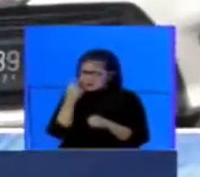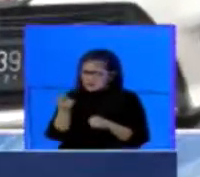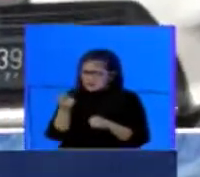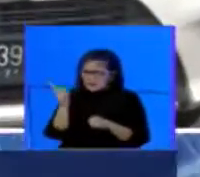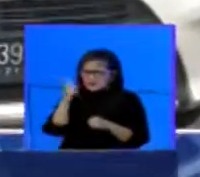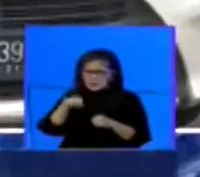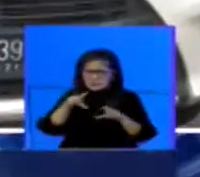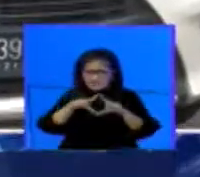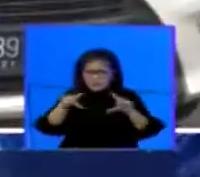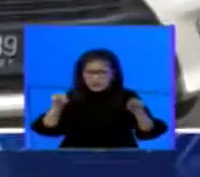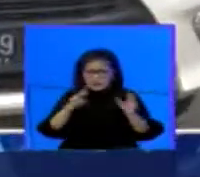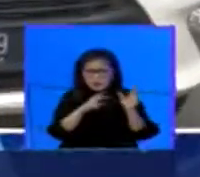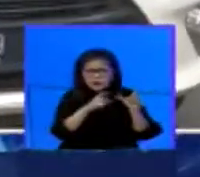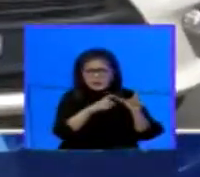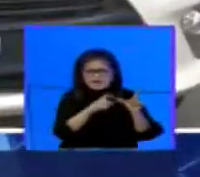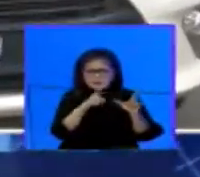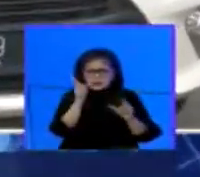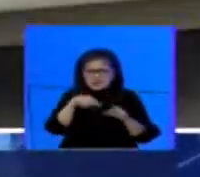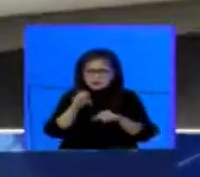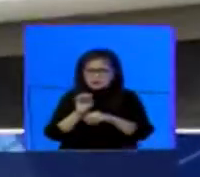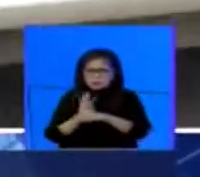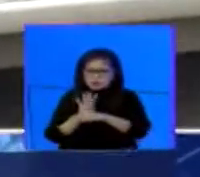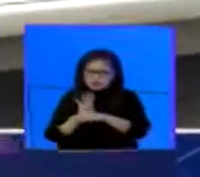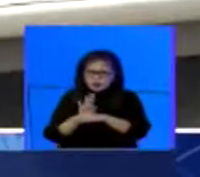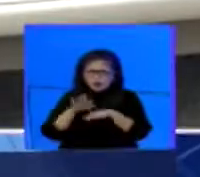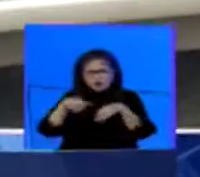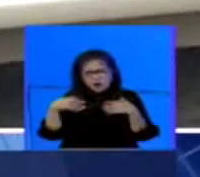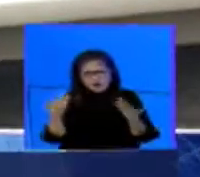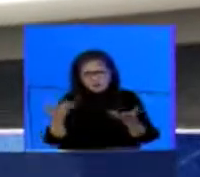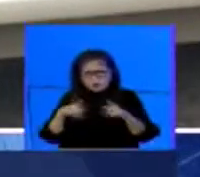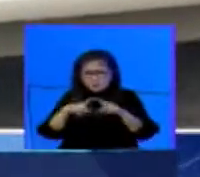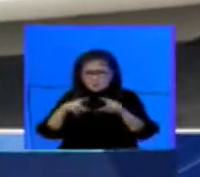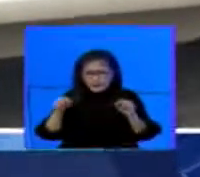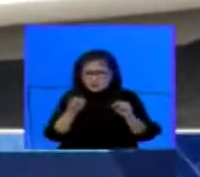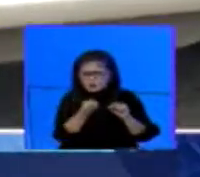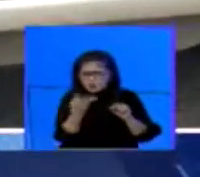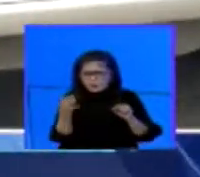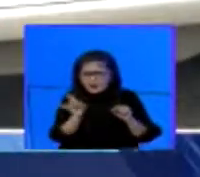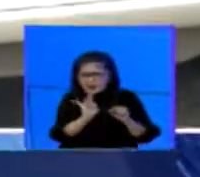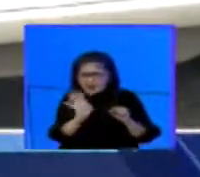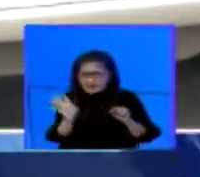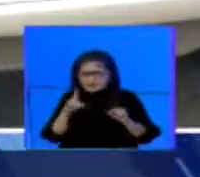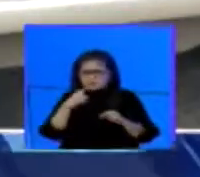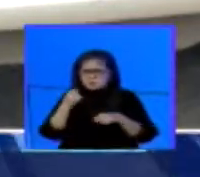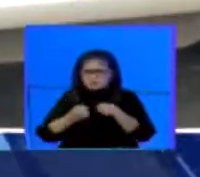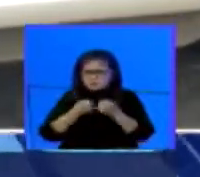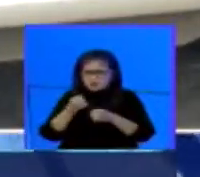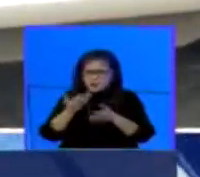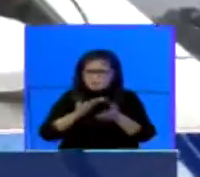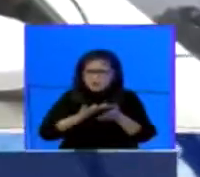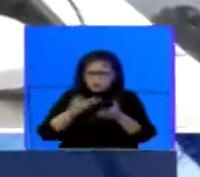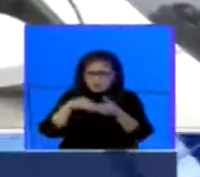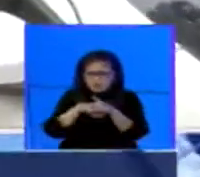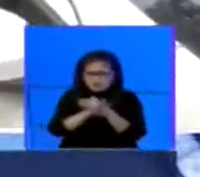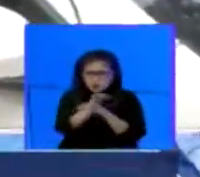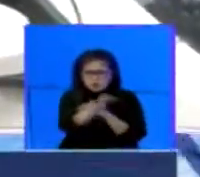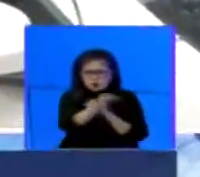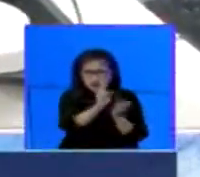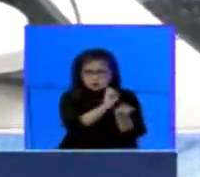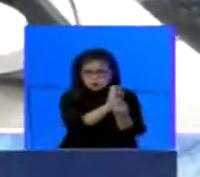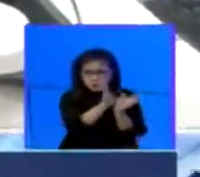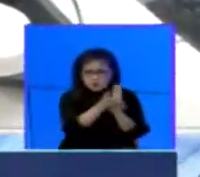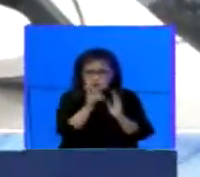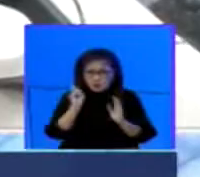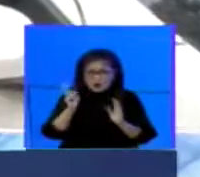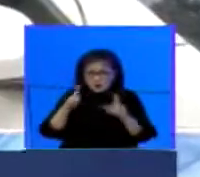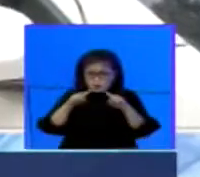Coba dari sebagainya atau part lain yang memang masih berusaha masuk ke kota Surabaya Jika mereka bisa menunjukkan Surat tugas kerja